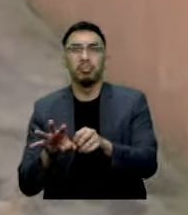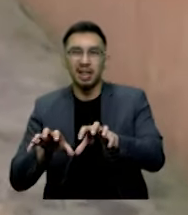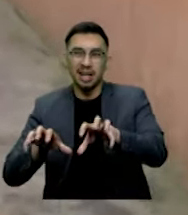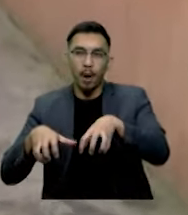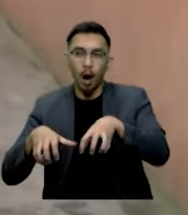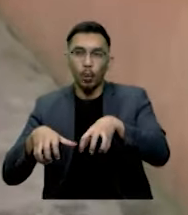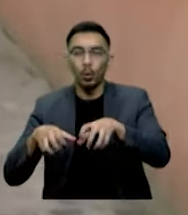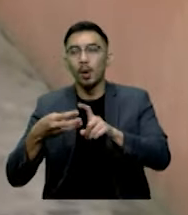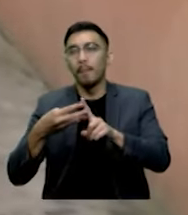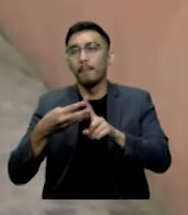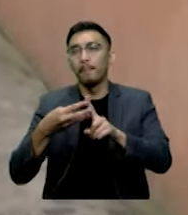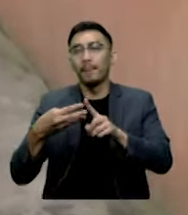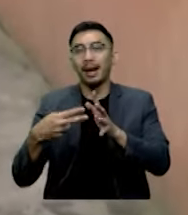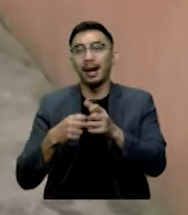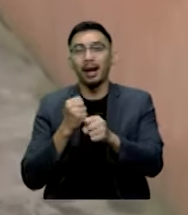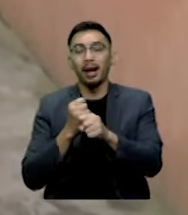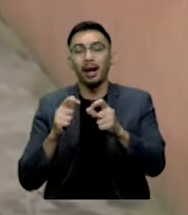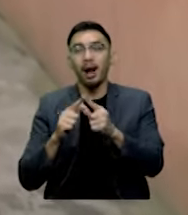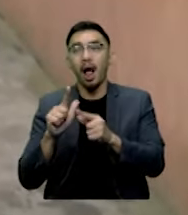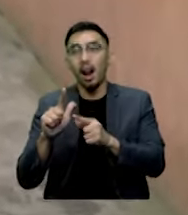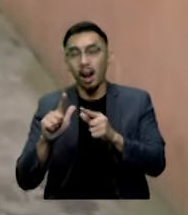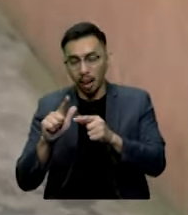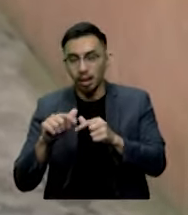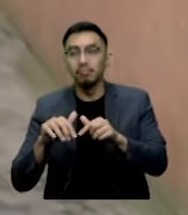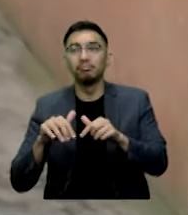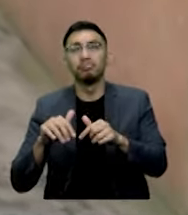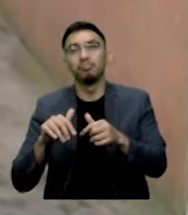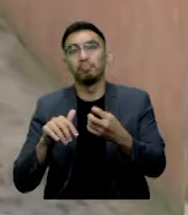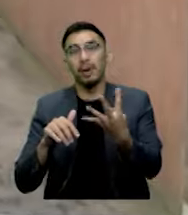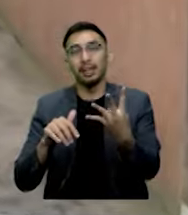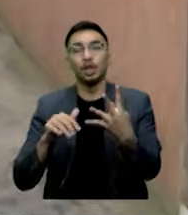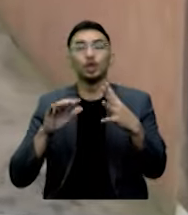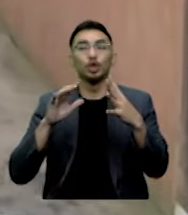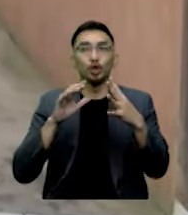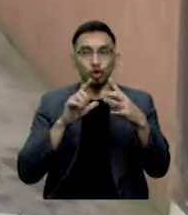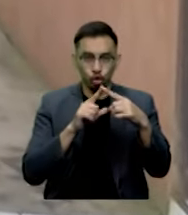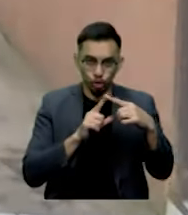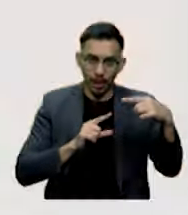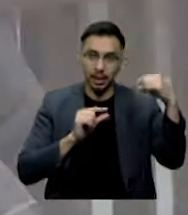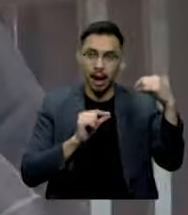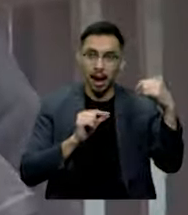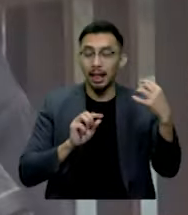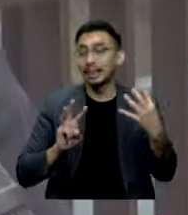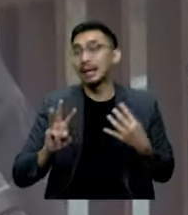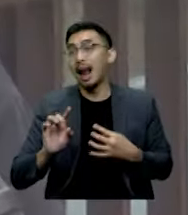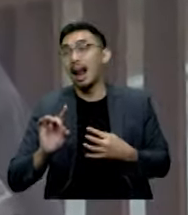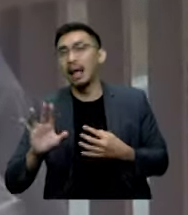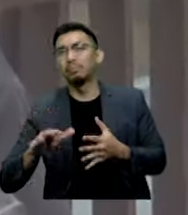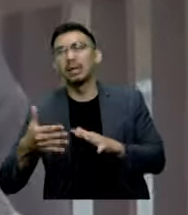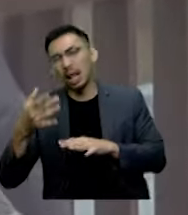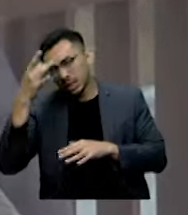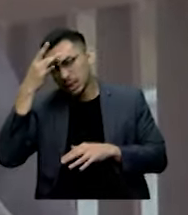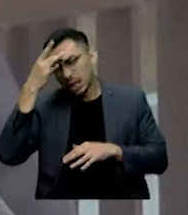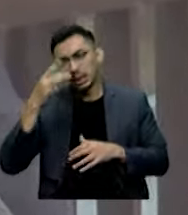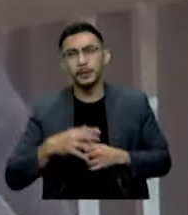kenapa bang, yang tiga lagi? Tiga lagi mati, kena sakit. Kalau untuk sekarang,